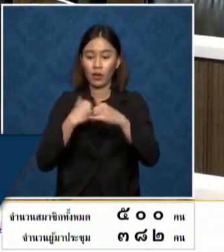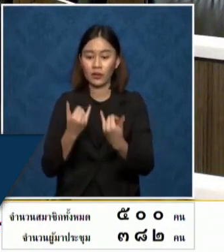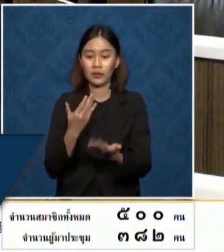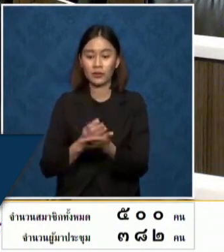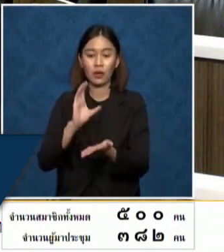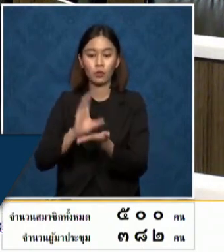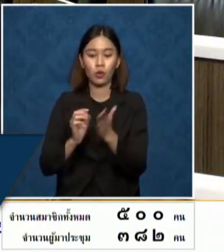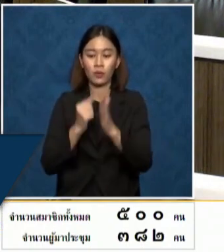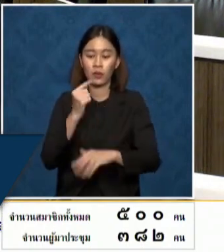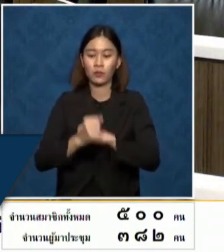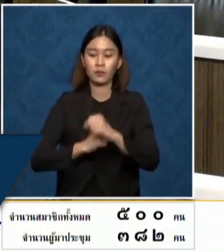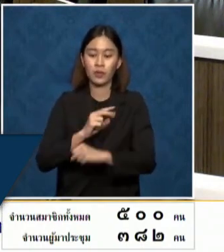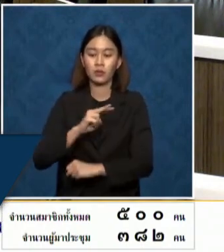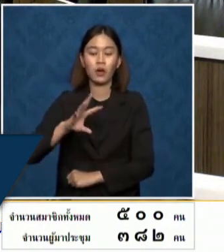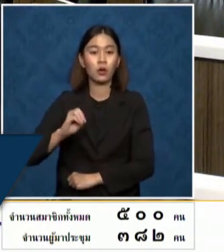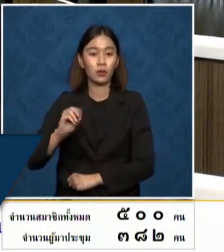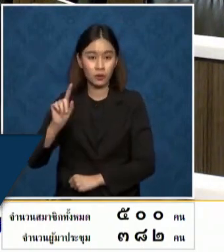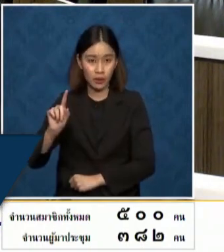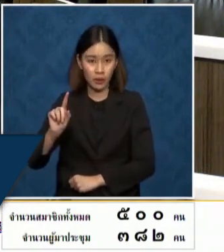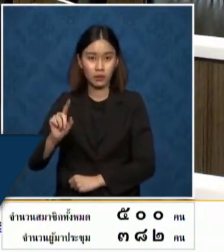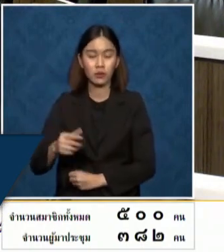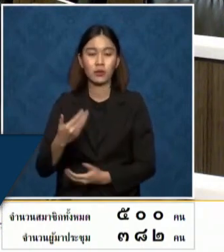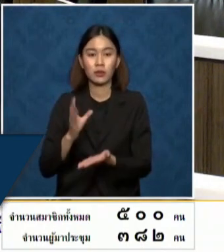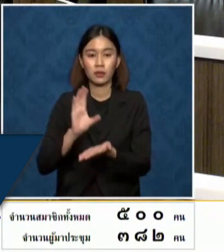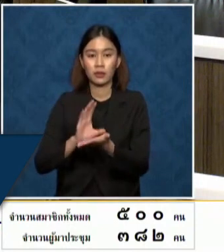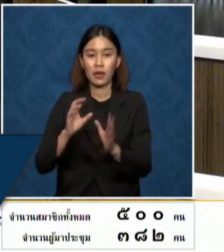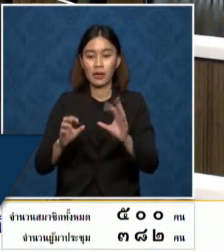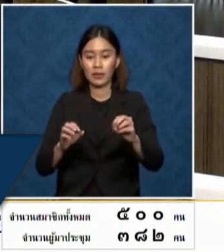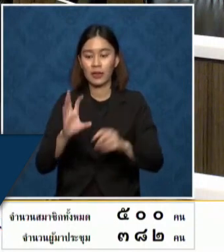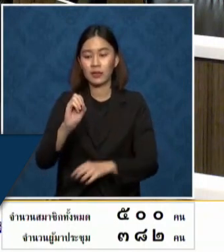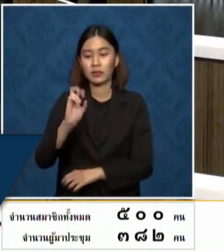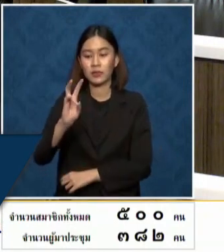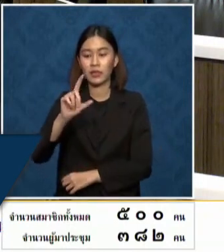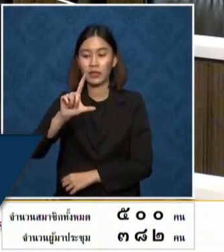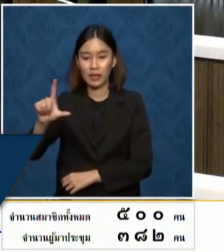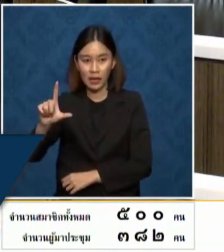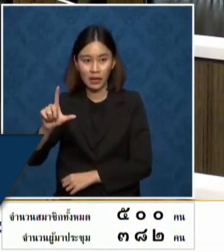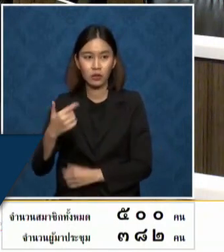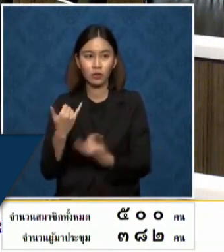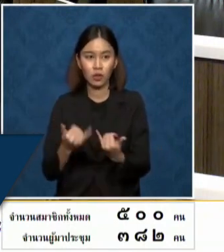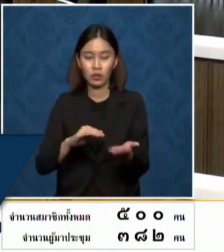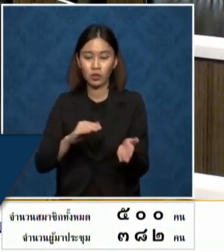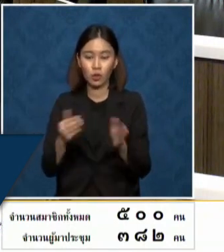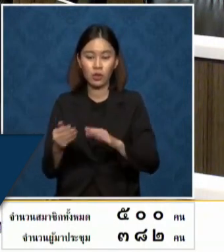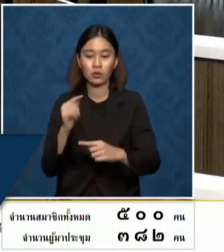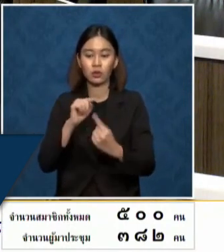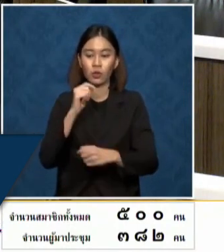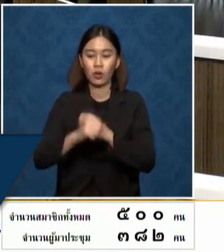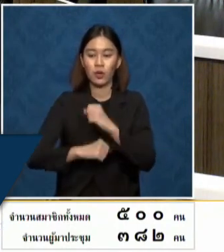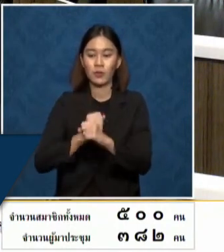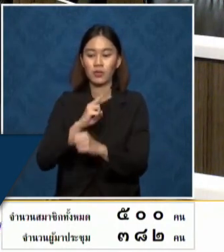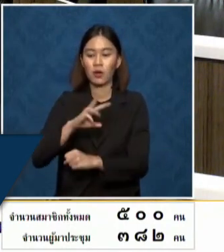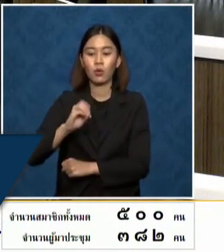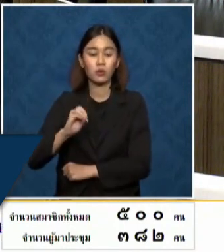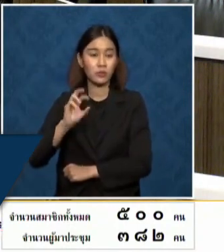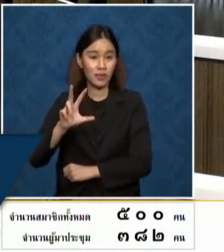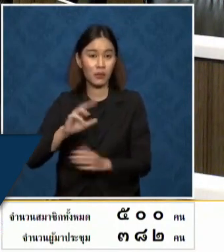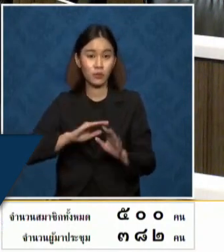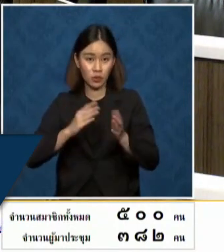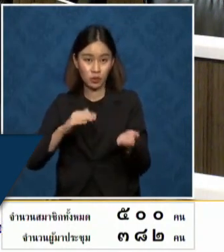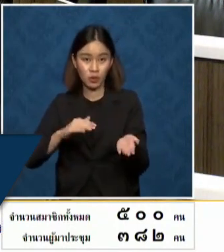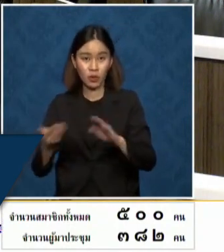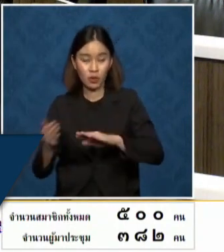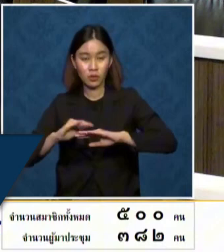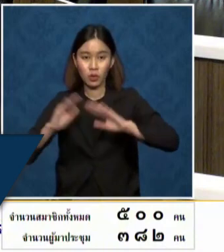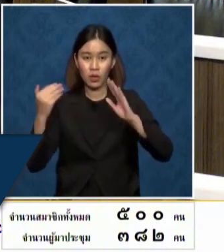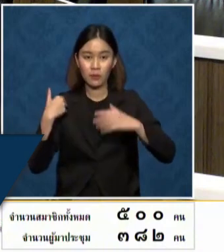งบประมาณมาตั้งแต่ปี 2561จำนวน 57ล้านบาทเศษและถูกพับโครงการไปปี2563เริ่มก่อ